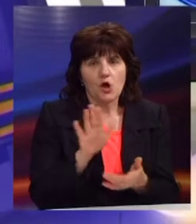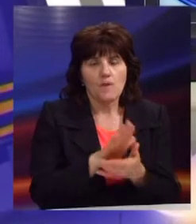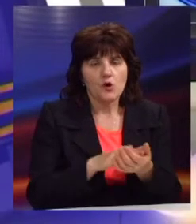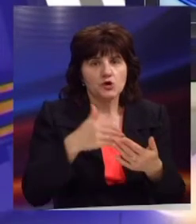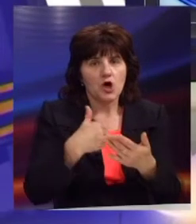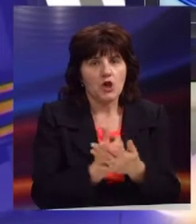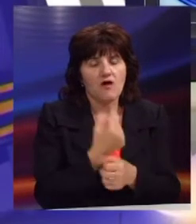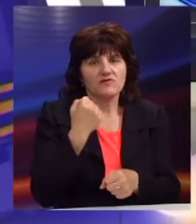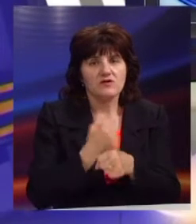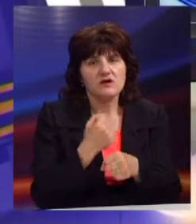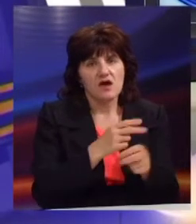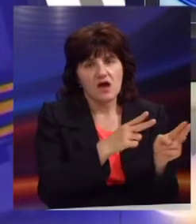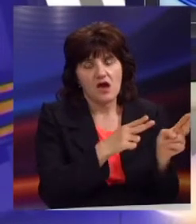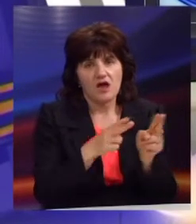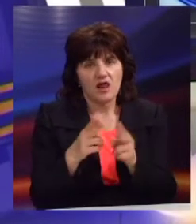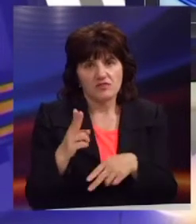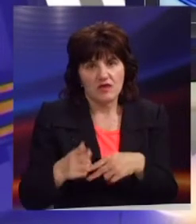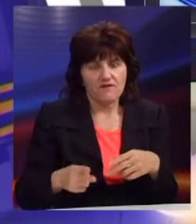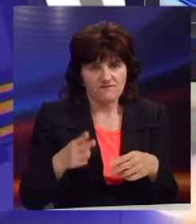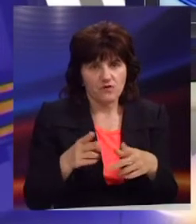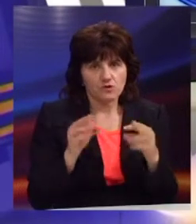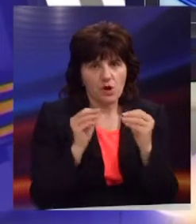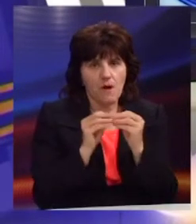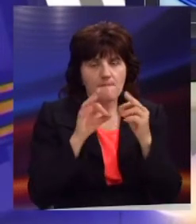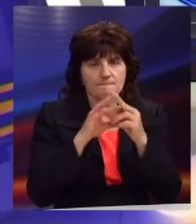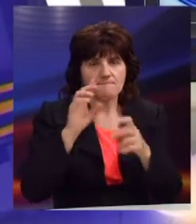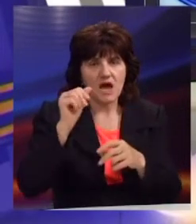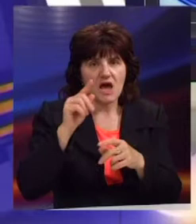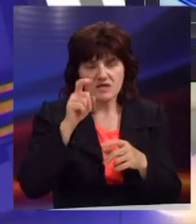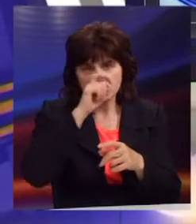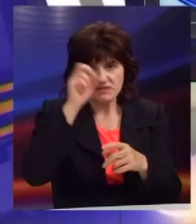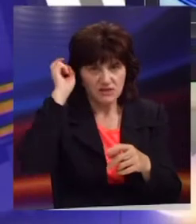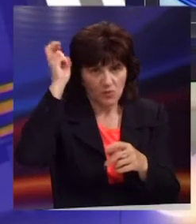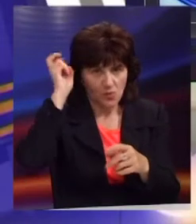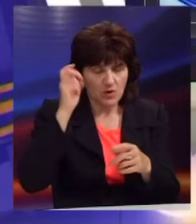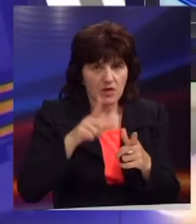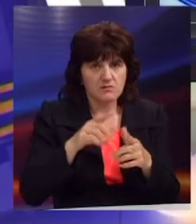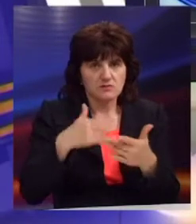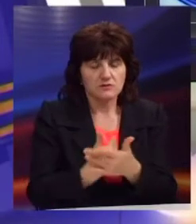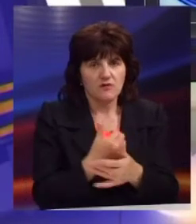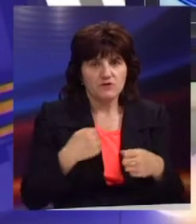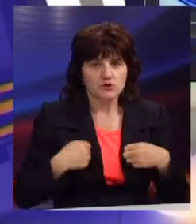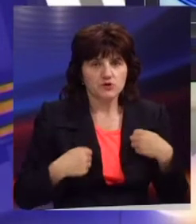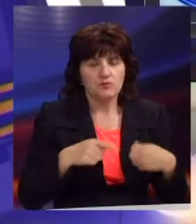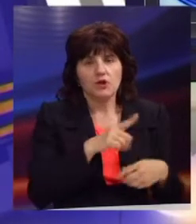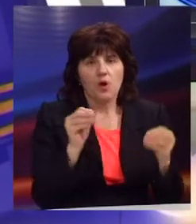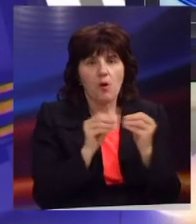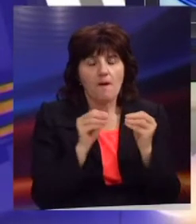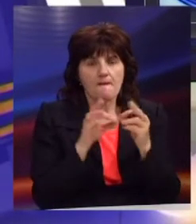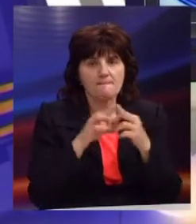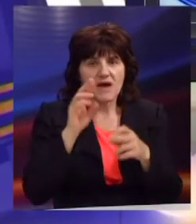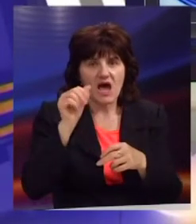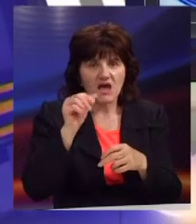Počeo je novi red vožnje, bar kada je reč o barskom vozu, koji je najprometniji voz tokom letnjeg perioda, jer saobraća od Subotice do